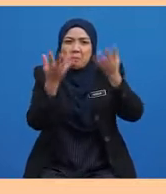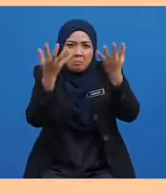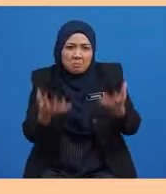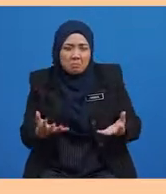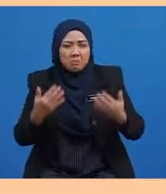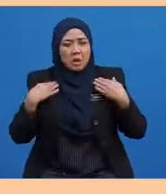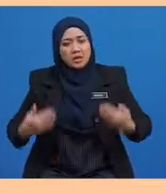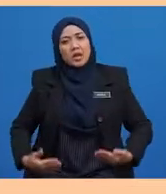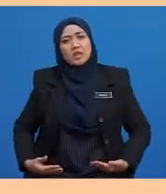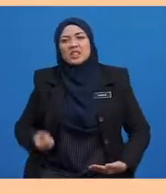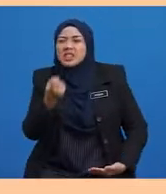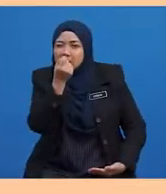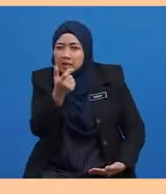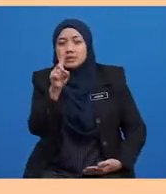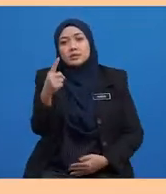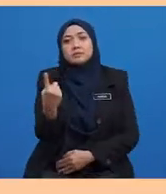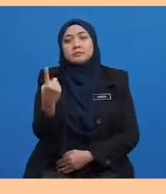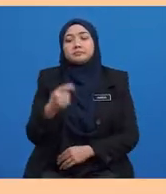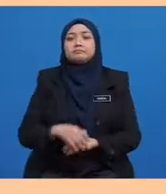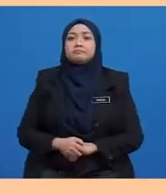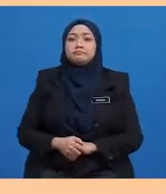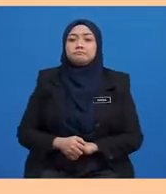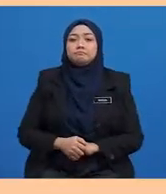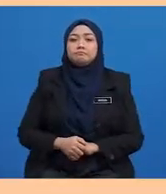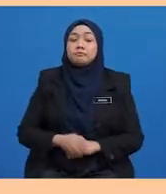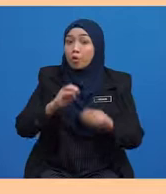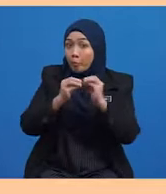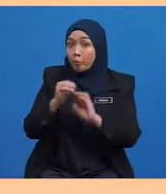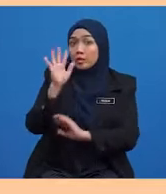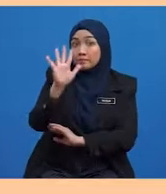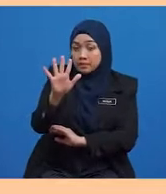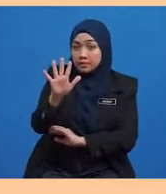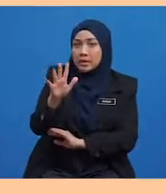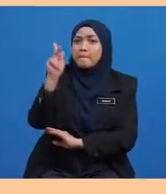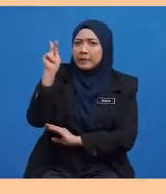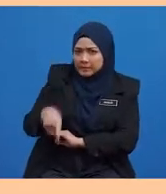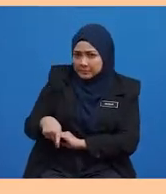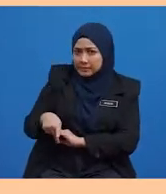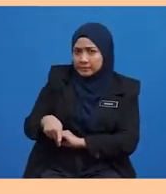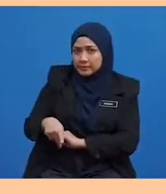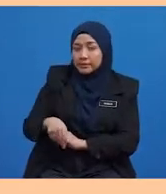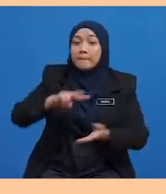Peristiwa terakhir pula adalah pasti. Pasti ialah sesuatu